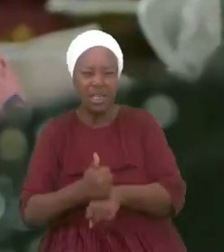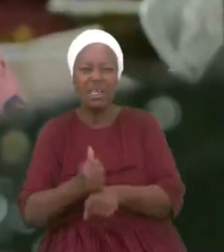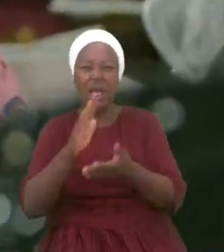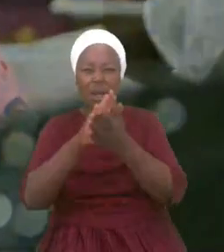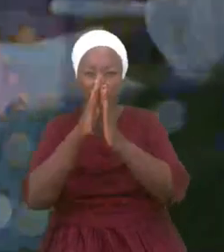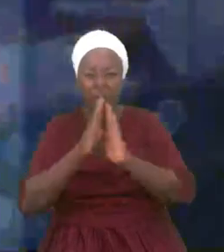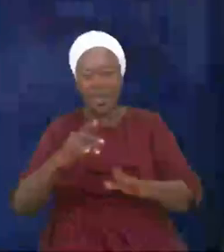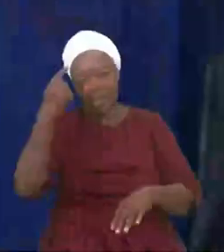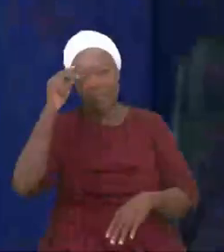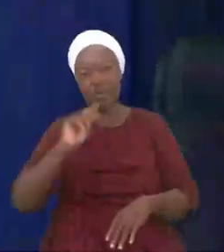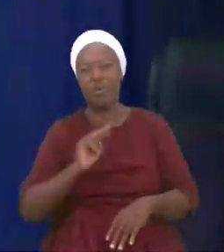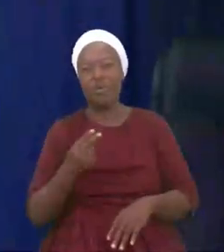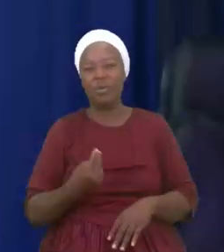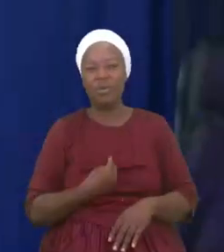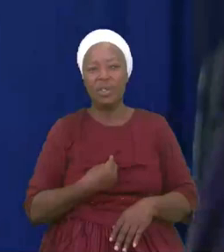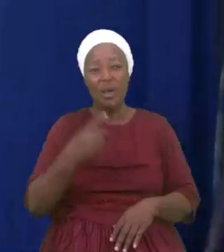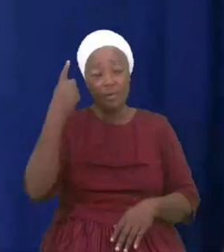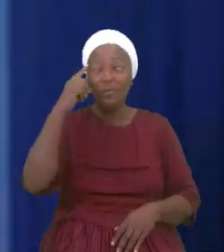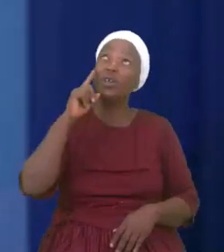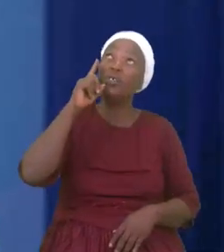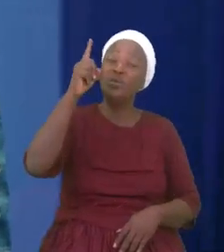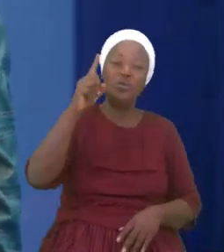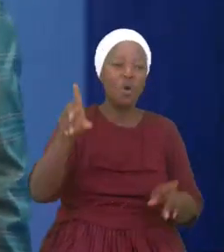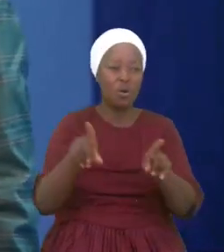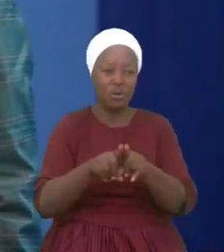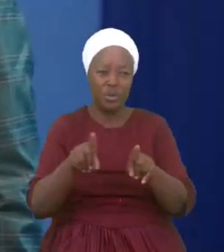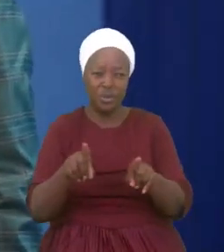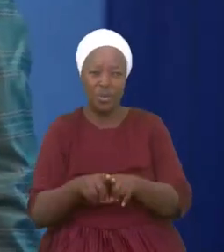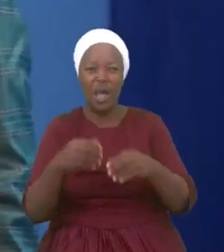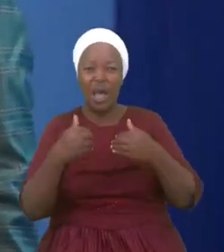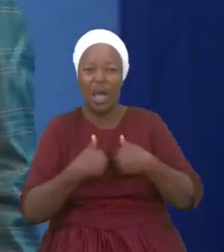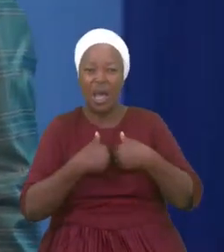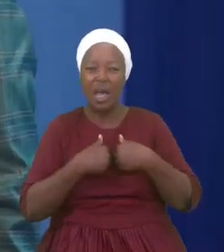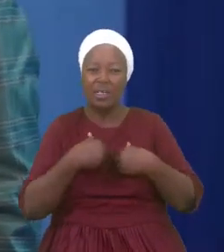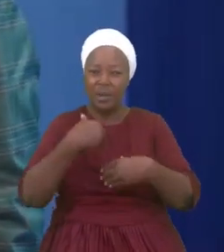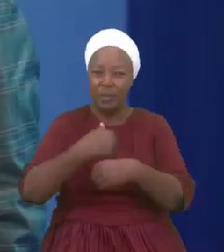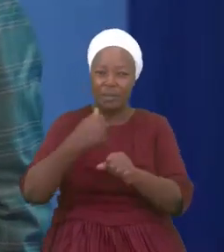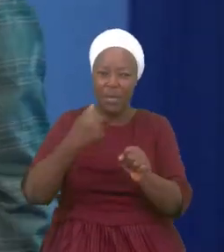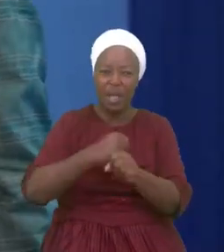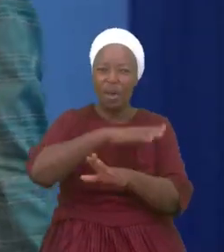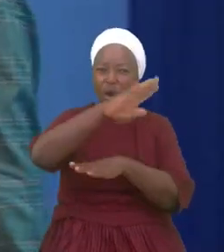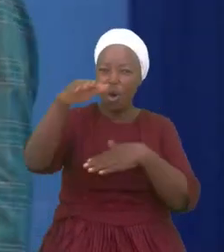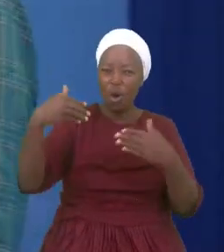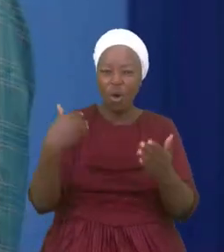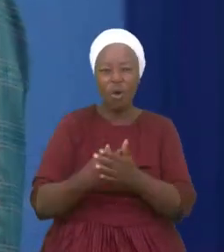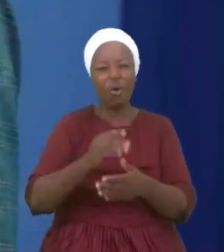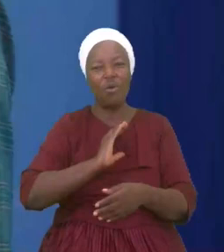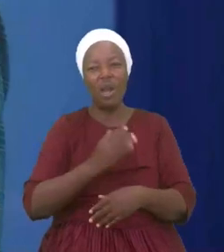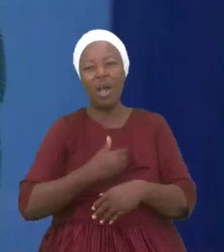éternel tu nous donnes la paix car